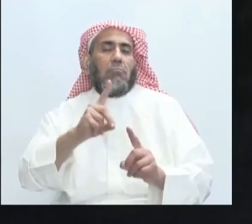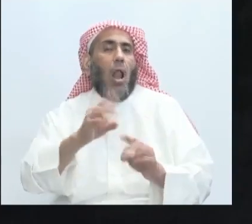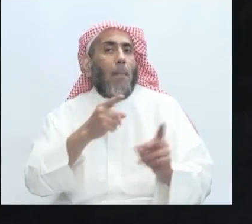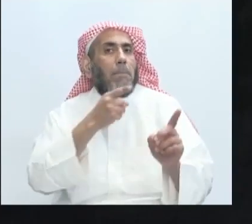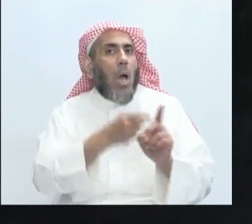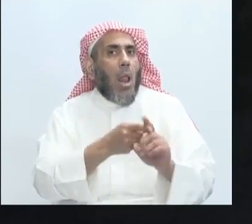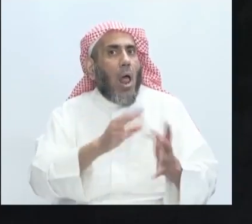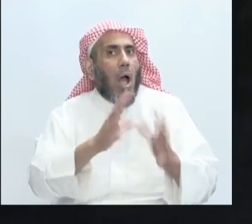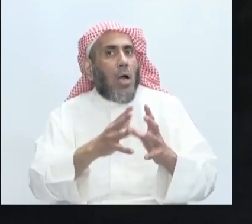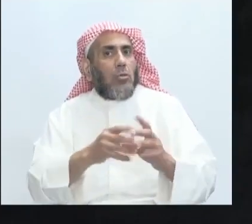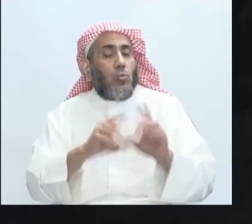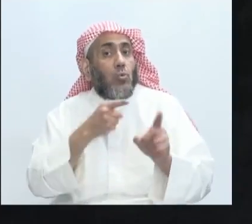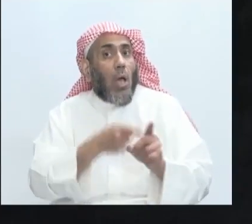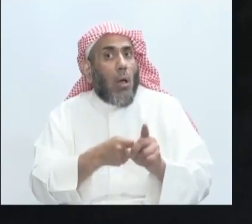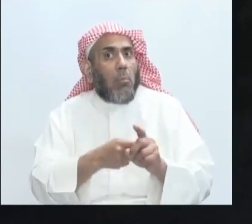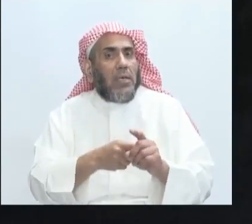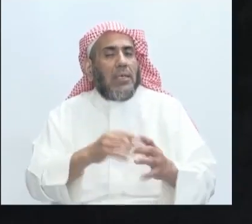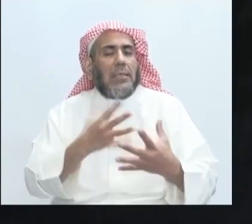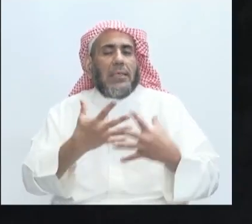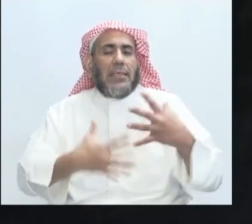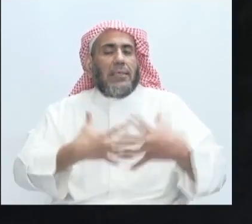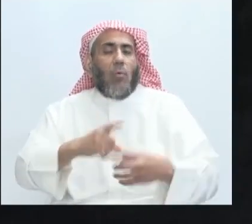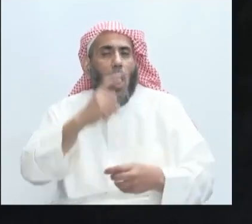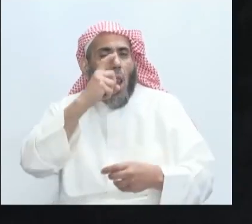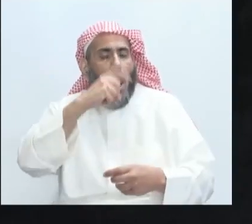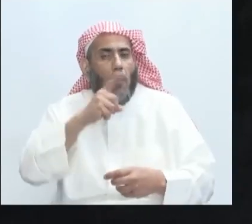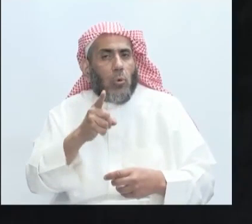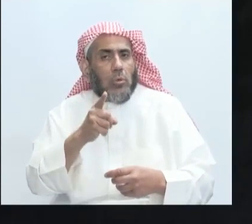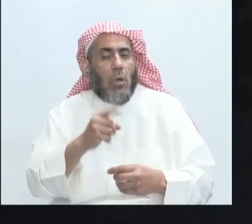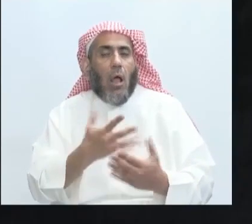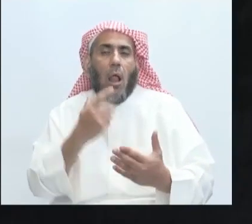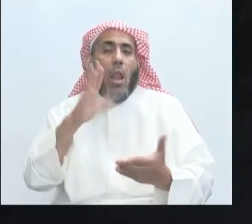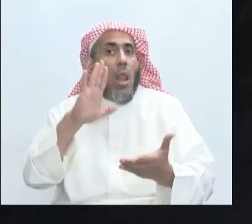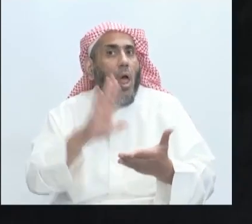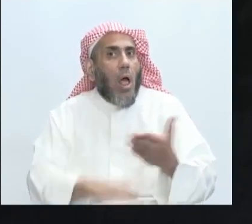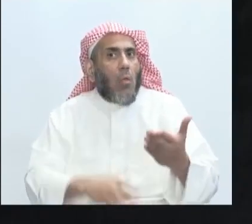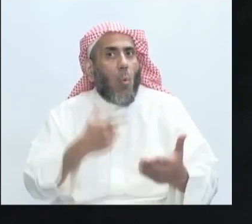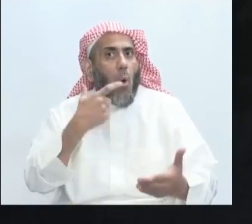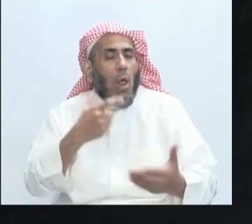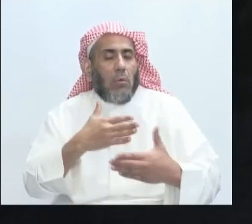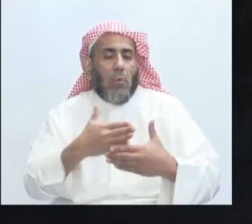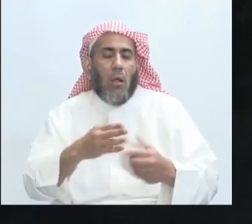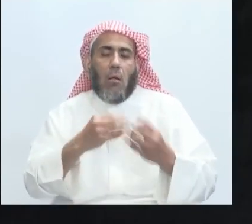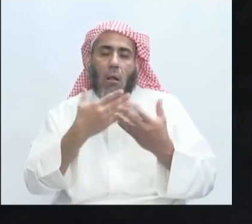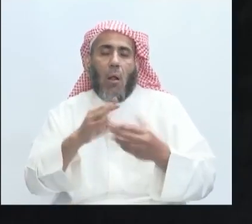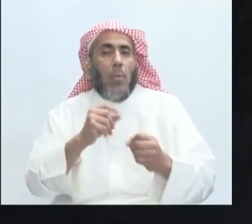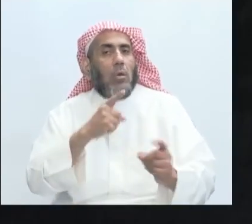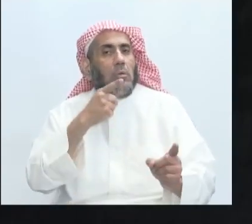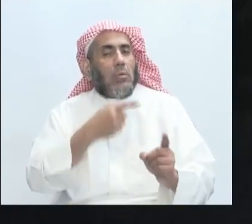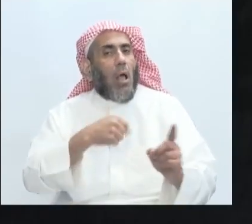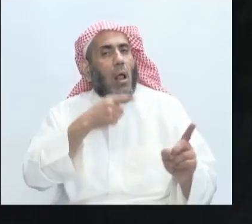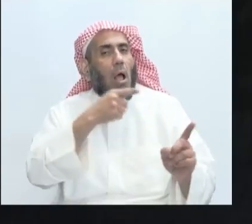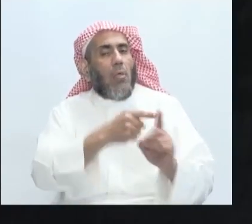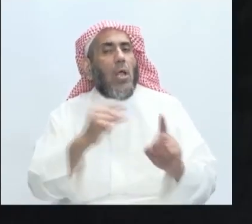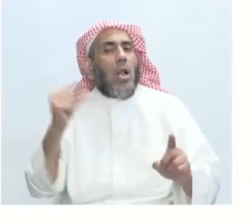من قد يصاب باعتلال النفسي فلا بد ان نحذر ونحذر ونحذر من اطلاق